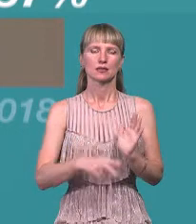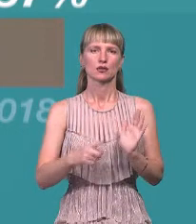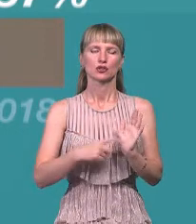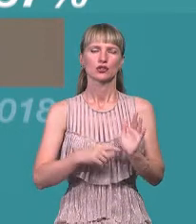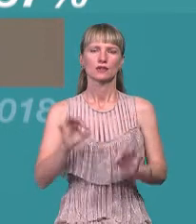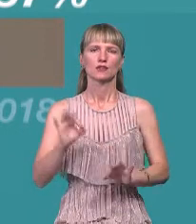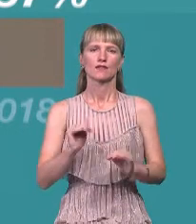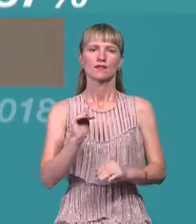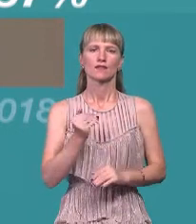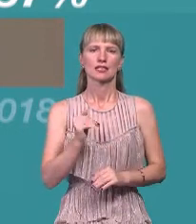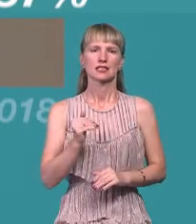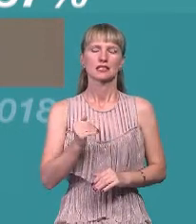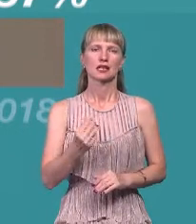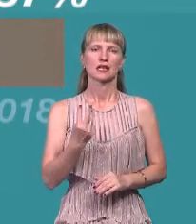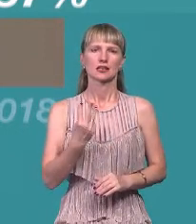3,76%. Фізика